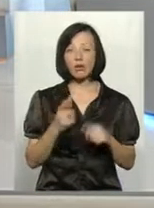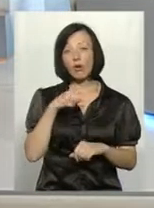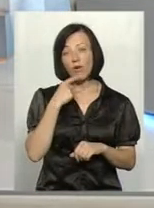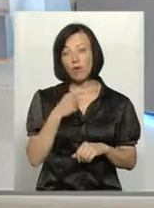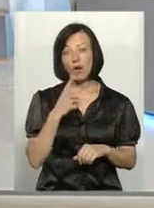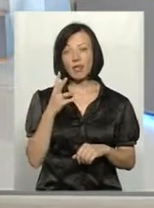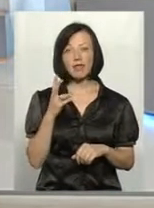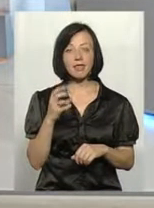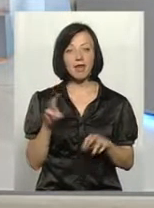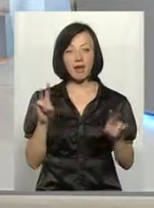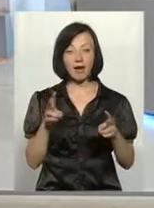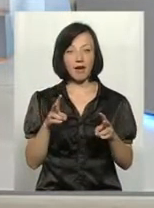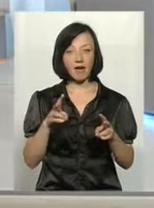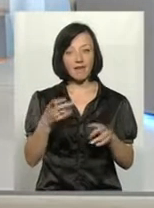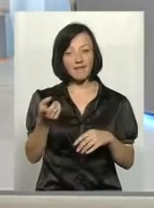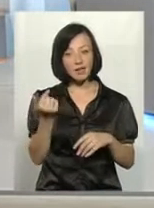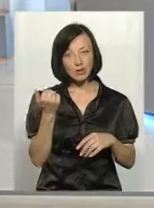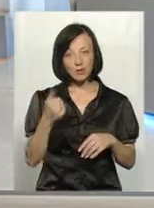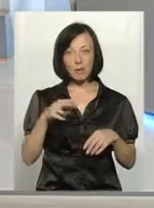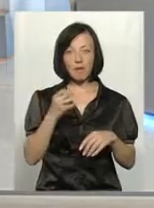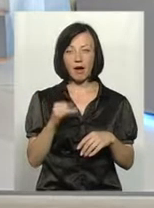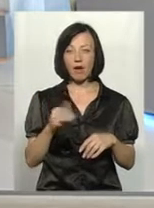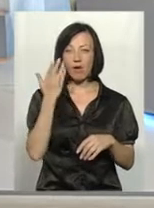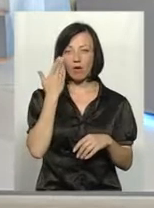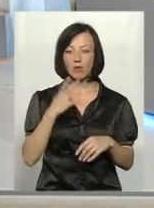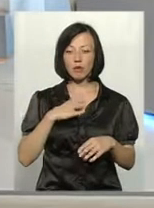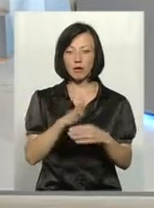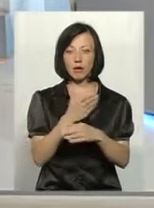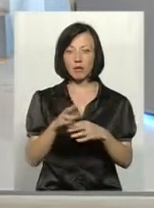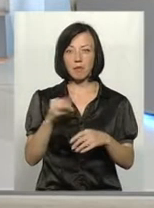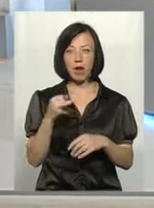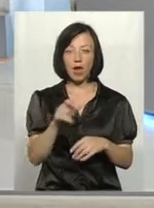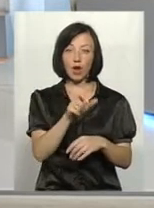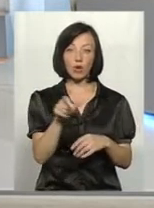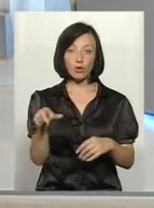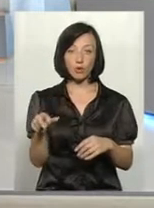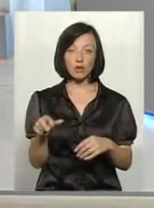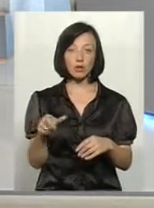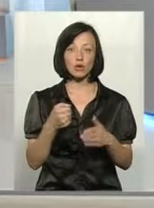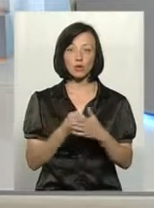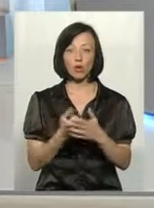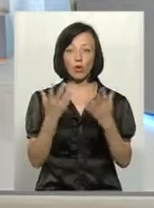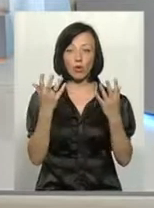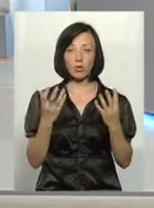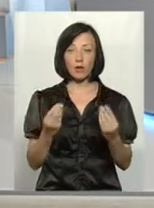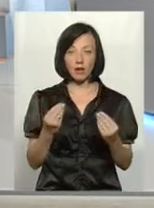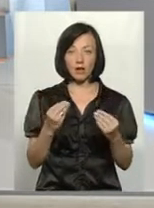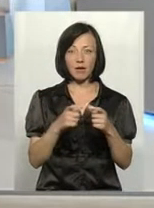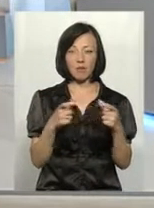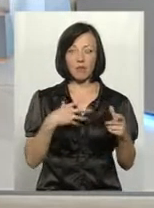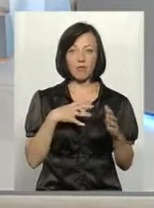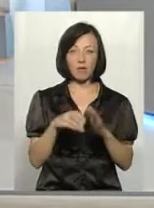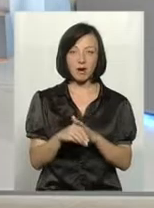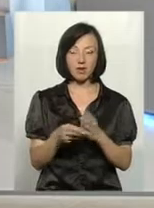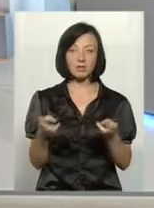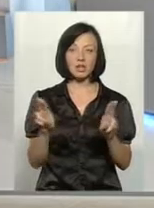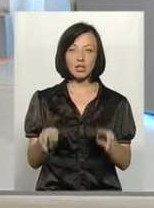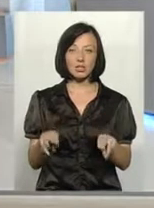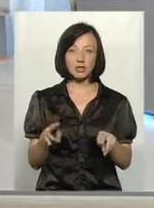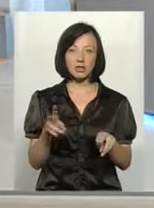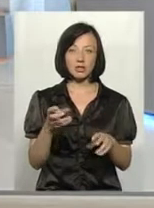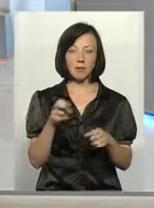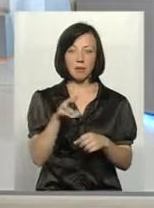не витребувані паї, невитребувані, це коли були землі розпайовані, але люди до моменту витягування корешка помирали. Вони залишились